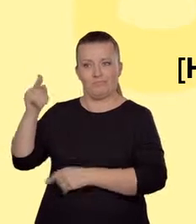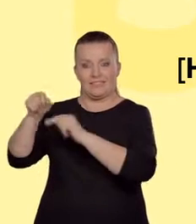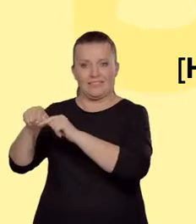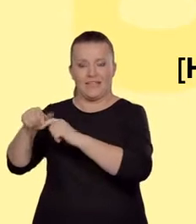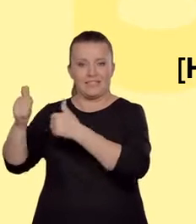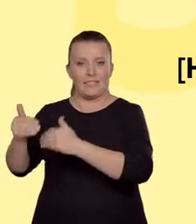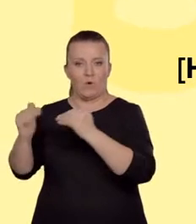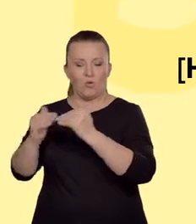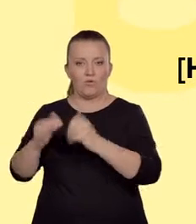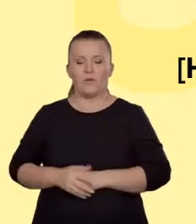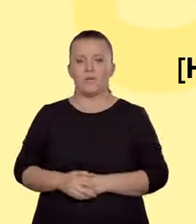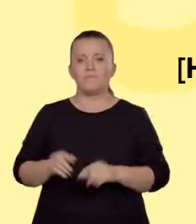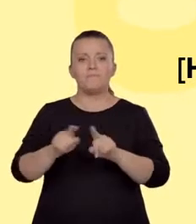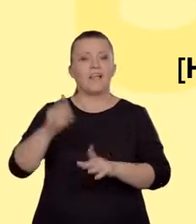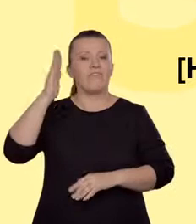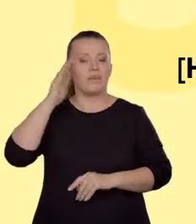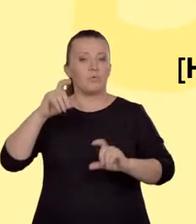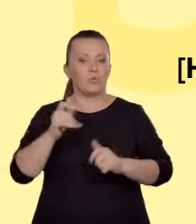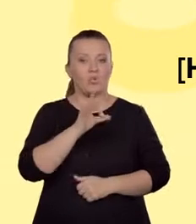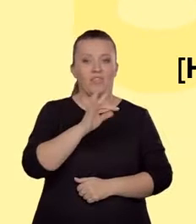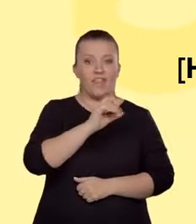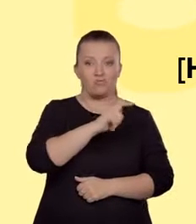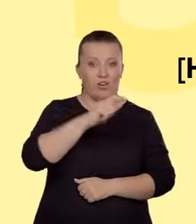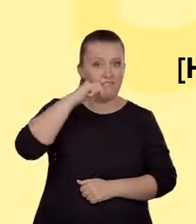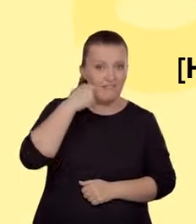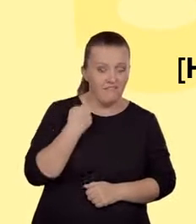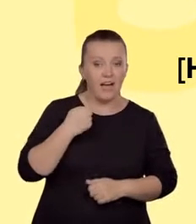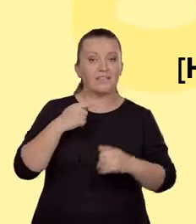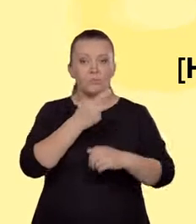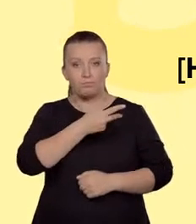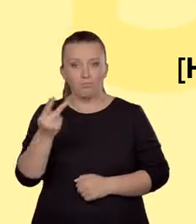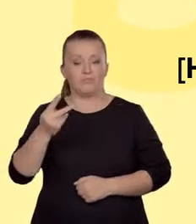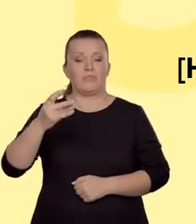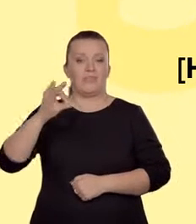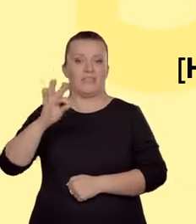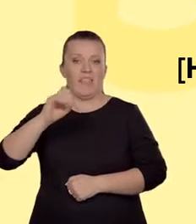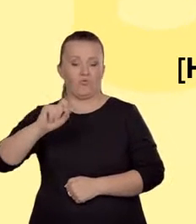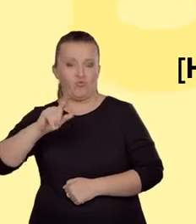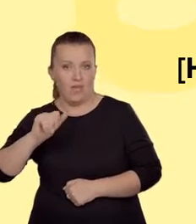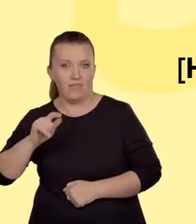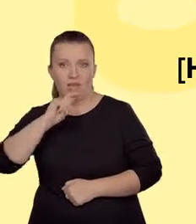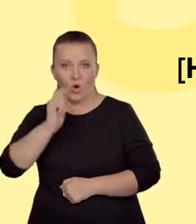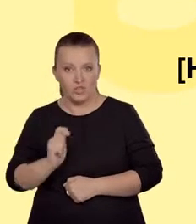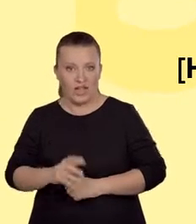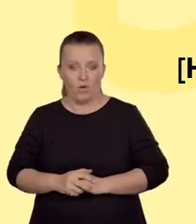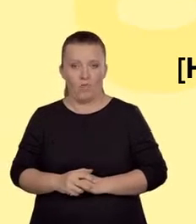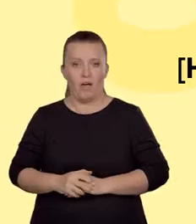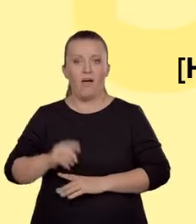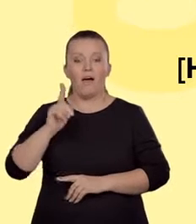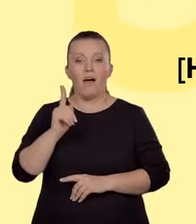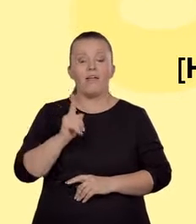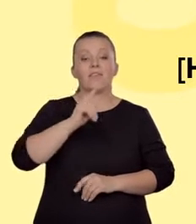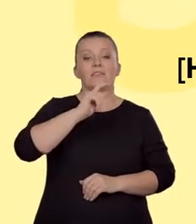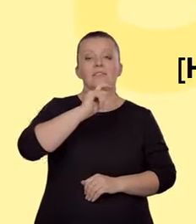roztworze kwasu jest takie samo jak stężenie jonów octanowych, a stężenie równowagowe niezdysocjowanego